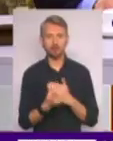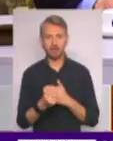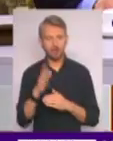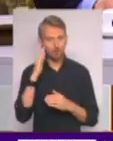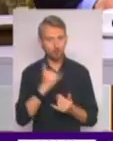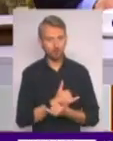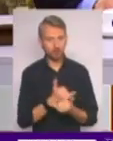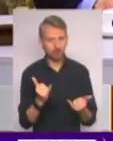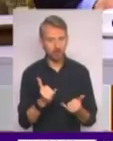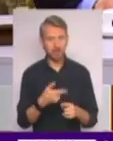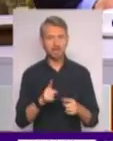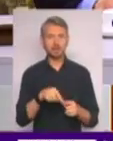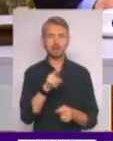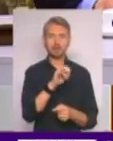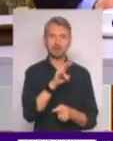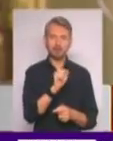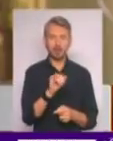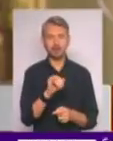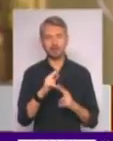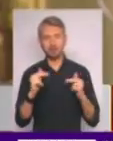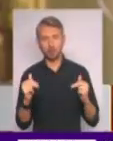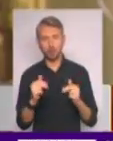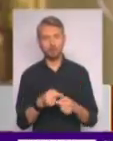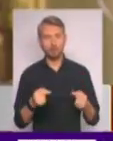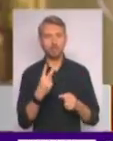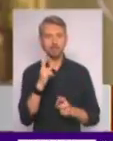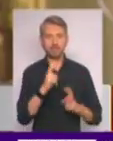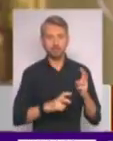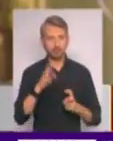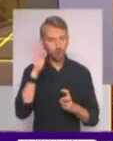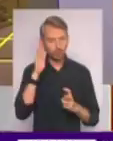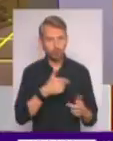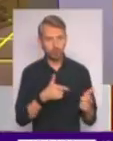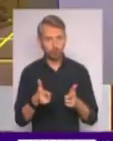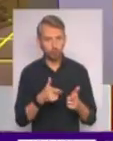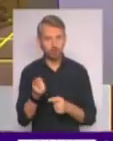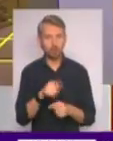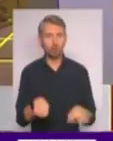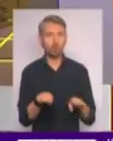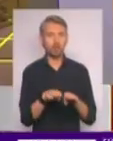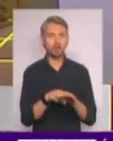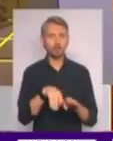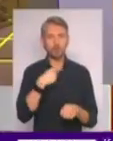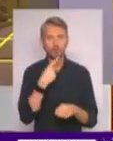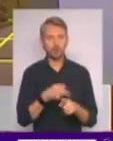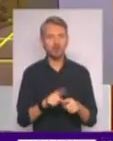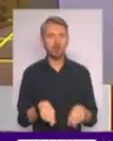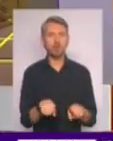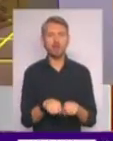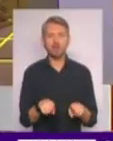водопостачання основних. Це Десна і Дніпро, і відповідні два заводи з водопідготовки. Тому порівнювати і говорити, що це одна й та